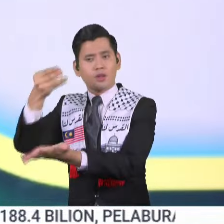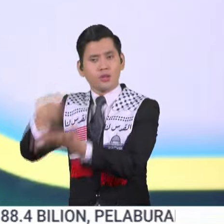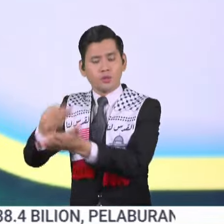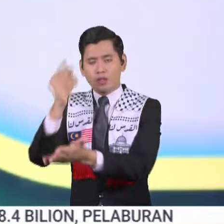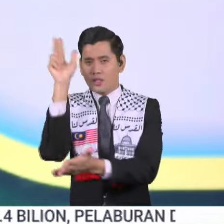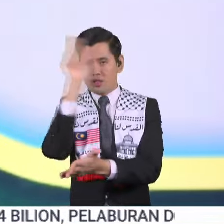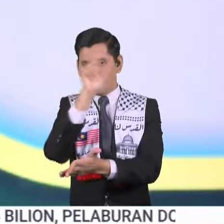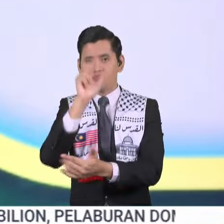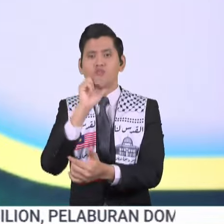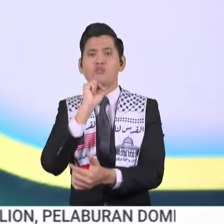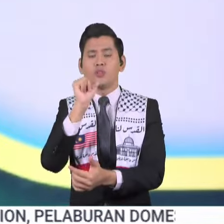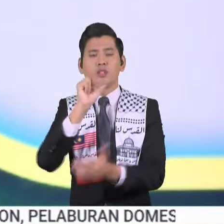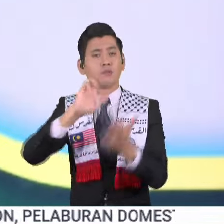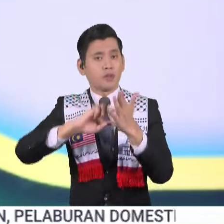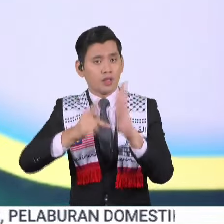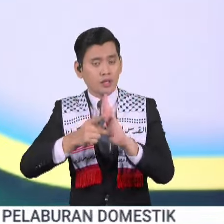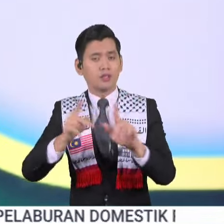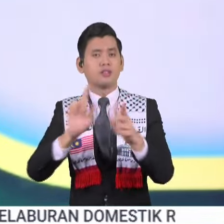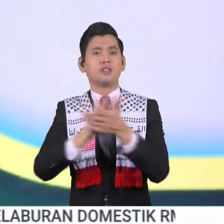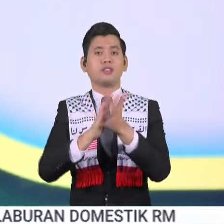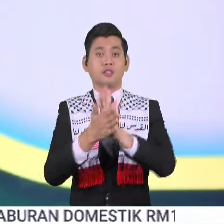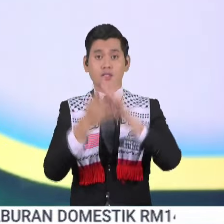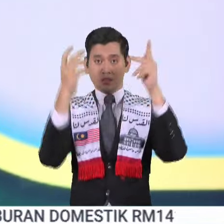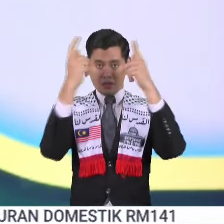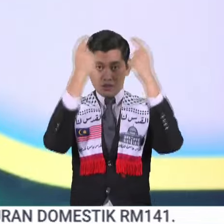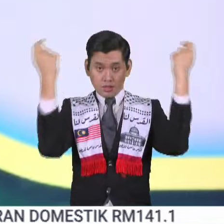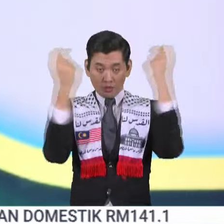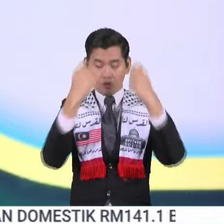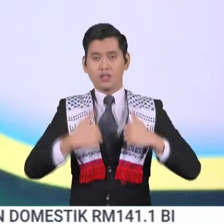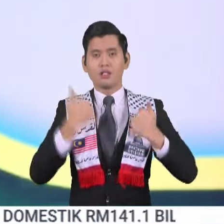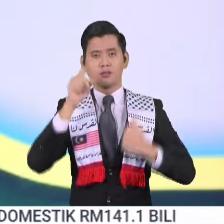untuk sambutan, sambutlah sederhana.